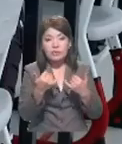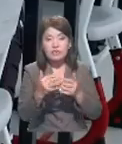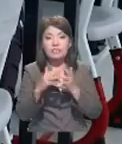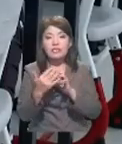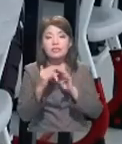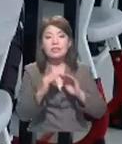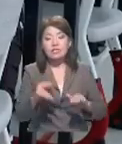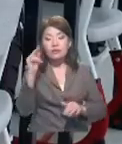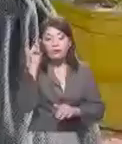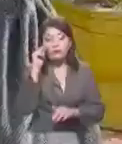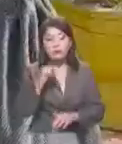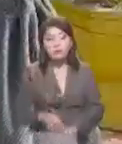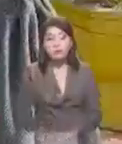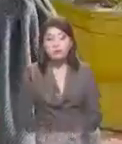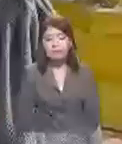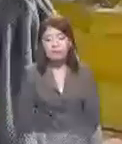дети.